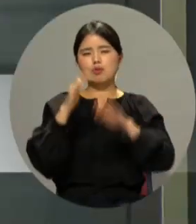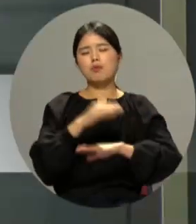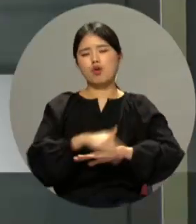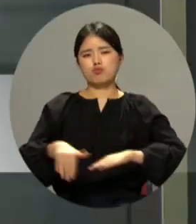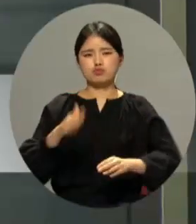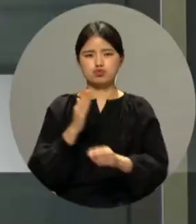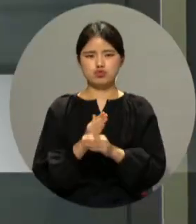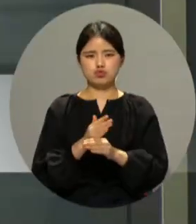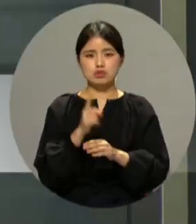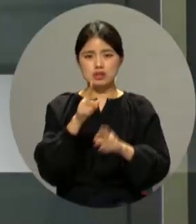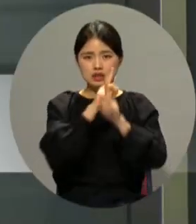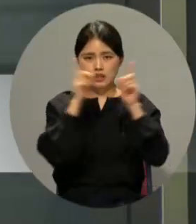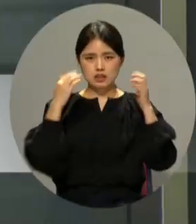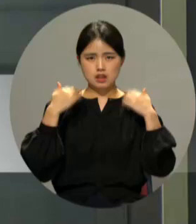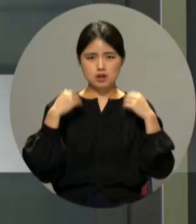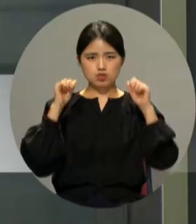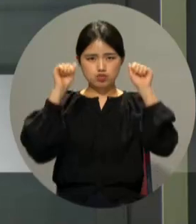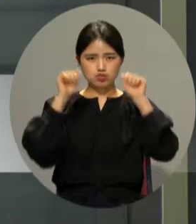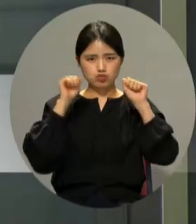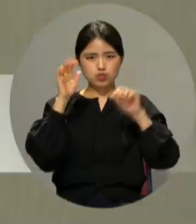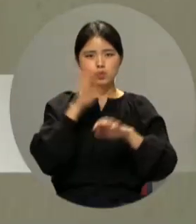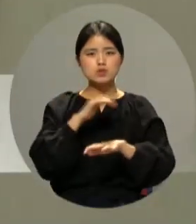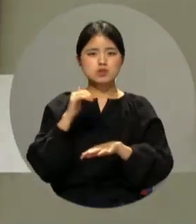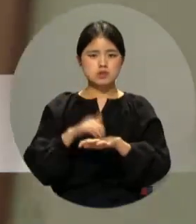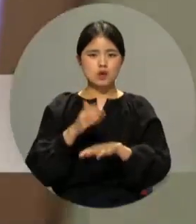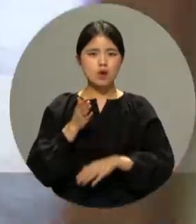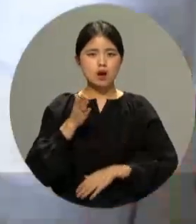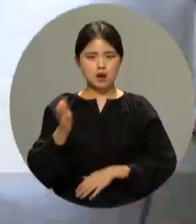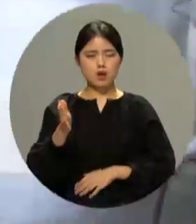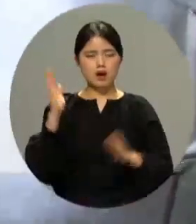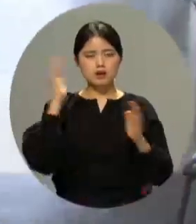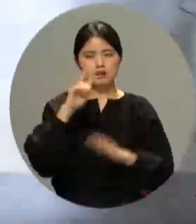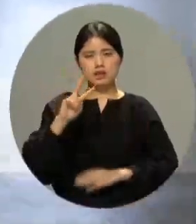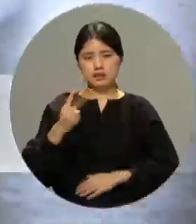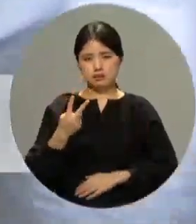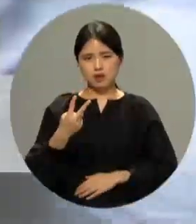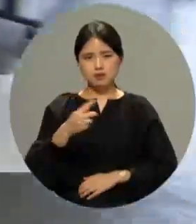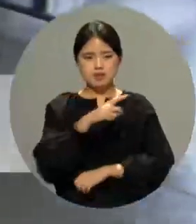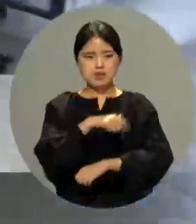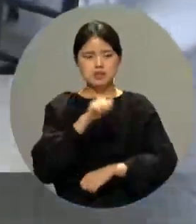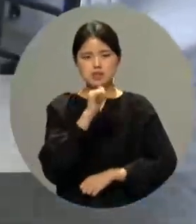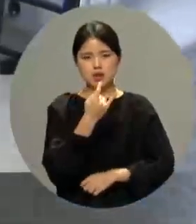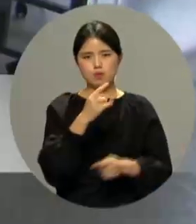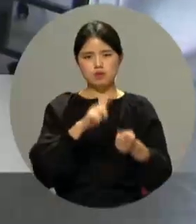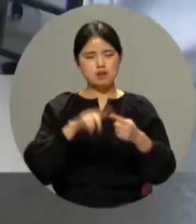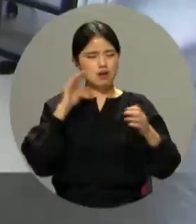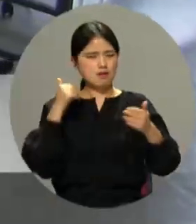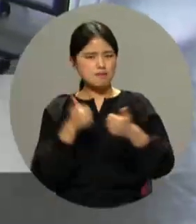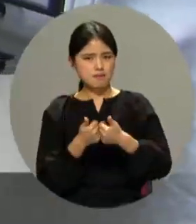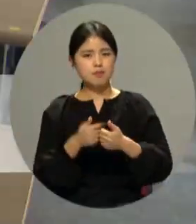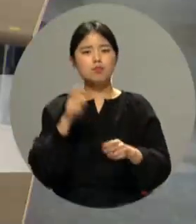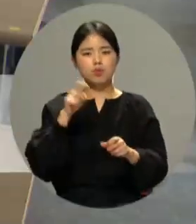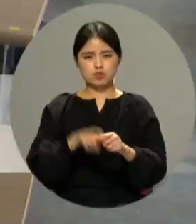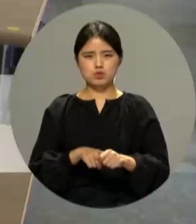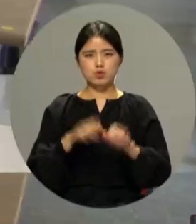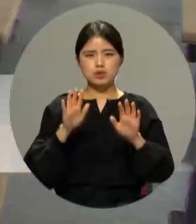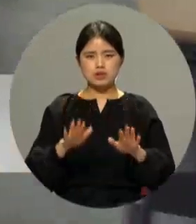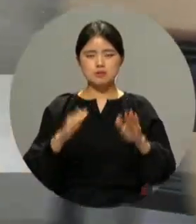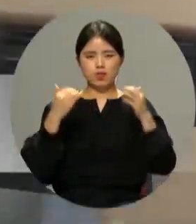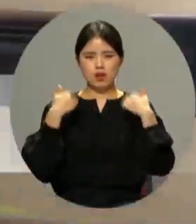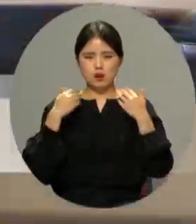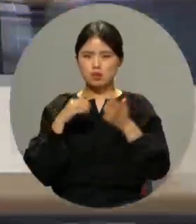한일장신대 운동처방 재활학과 학생 200여명은이 사회를 향한 항해 표시로 이번 학기